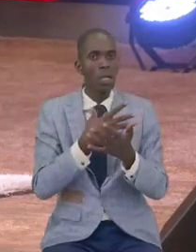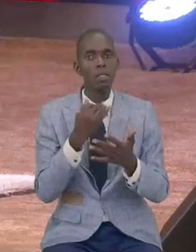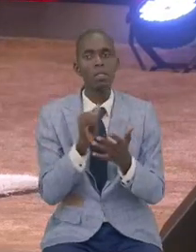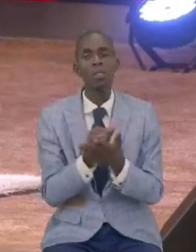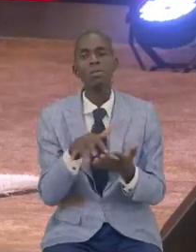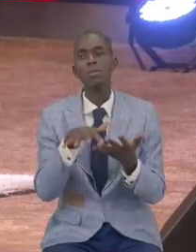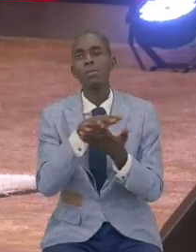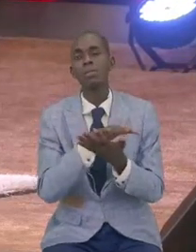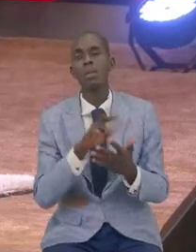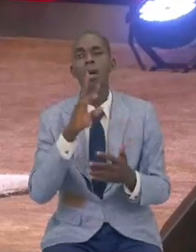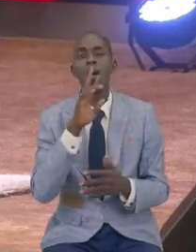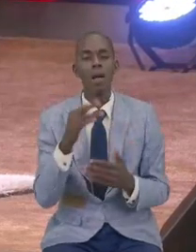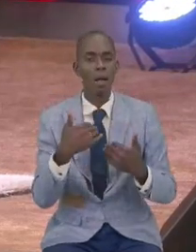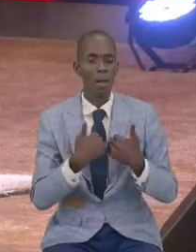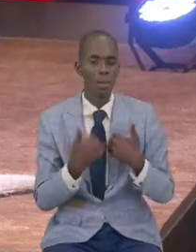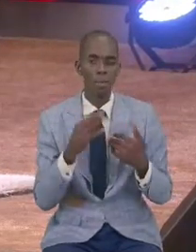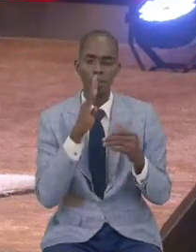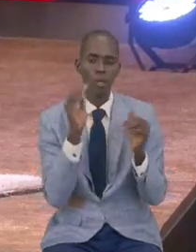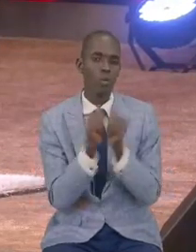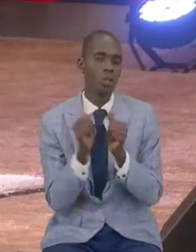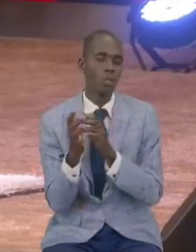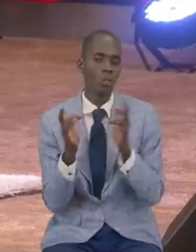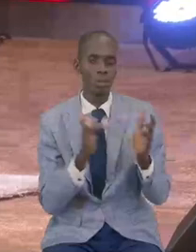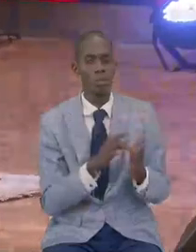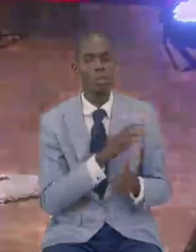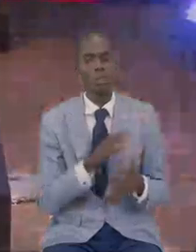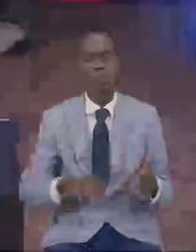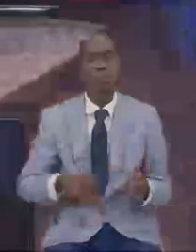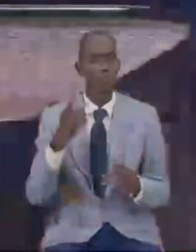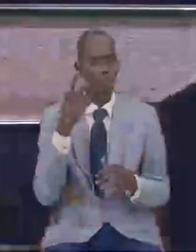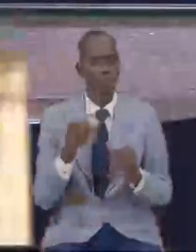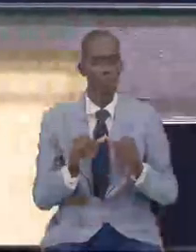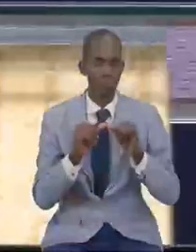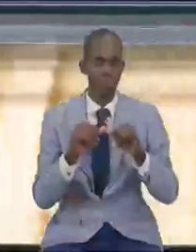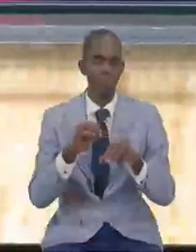gens qui ont été avec Jésus-Christ.